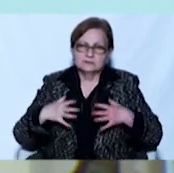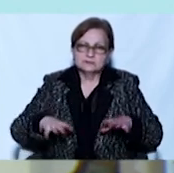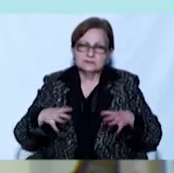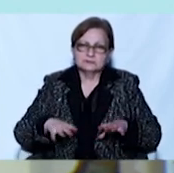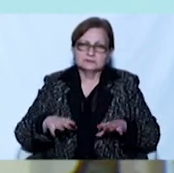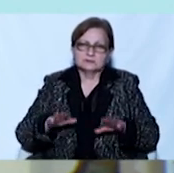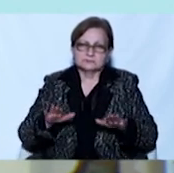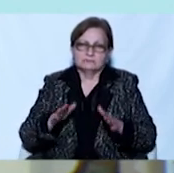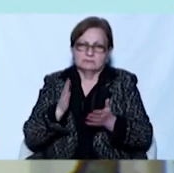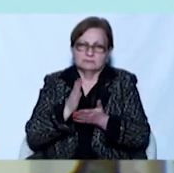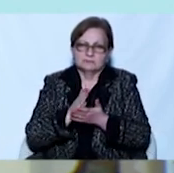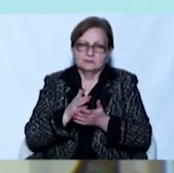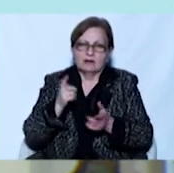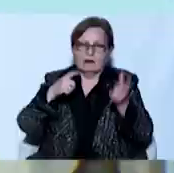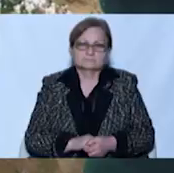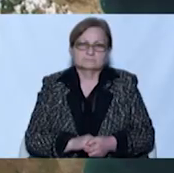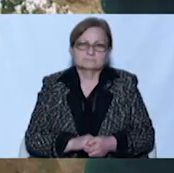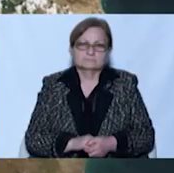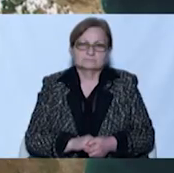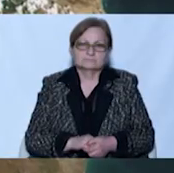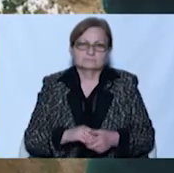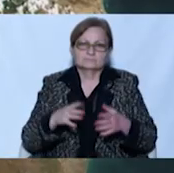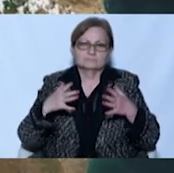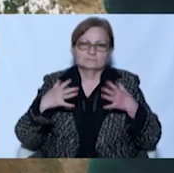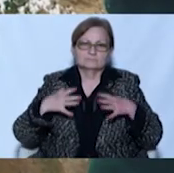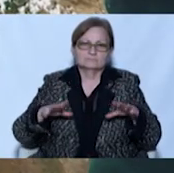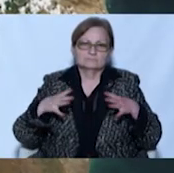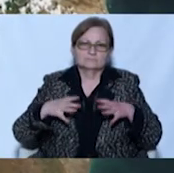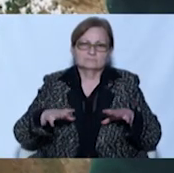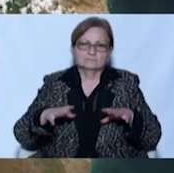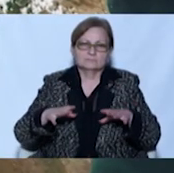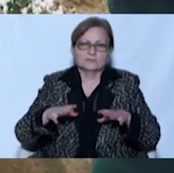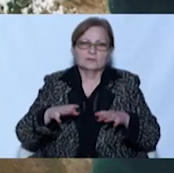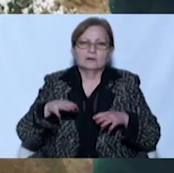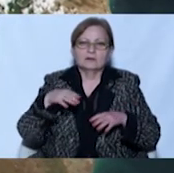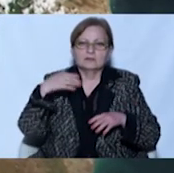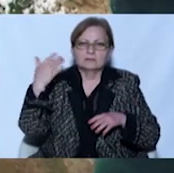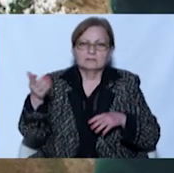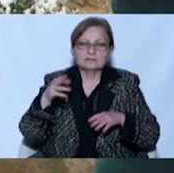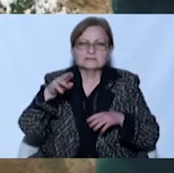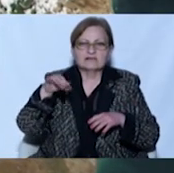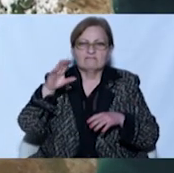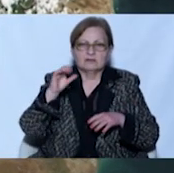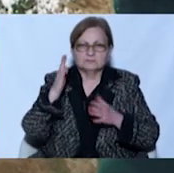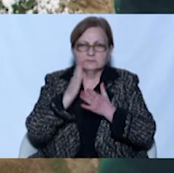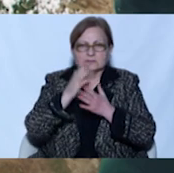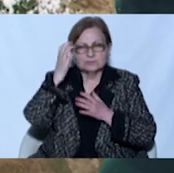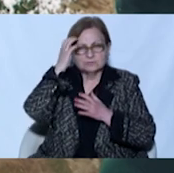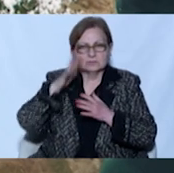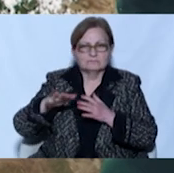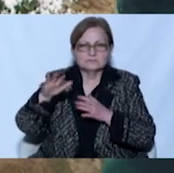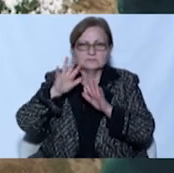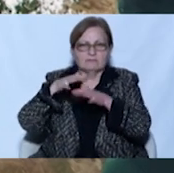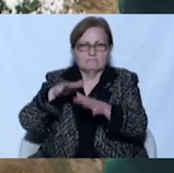საქართველო მდებარეობს კავკასიაში. საქართველოს დასავლეთით არის შავი ზღვა, ხოლო